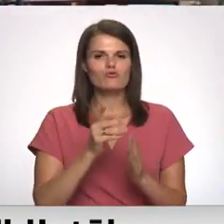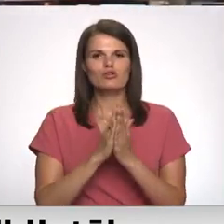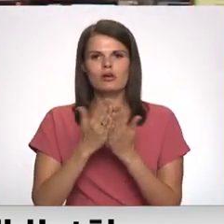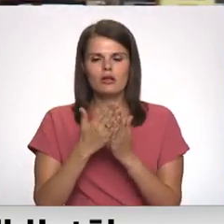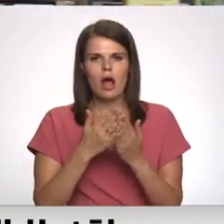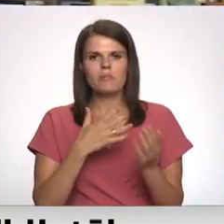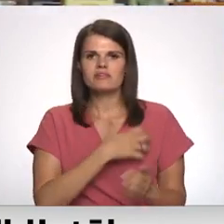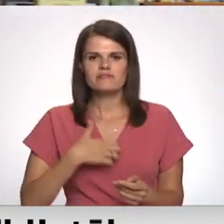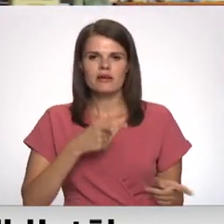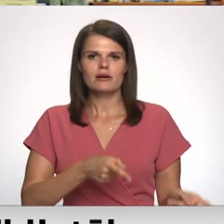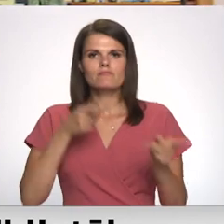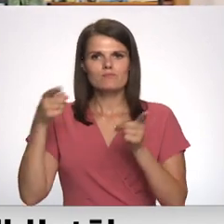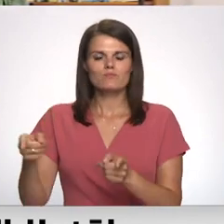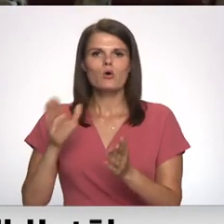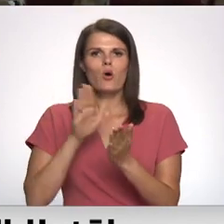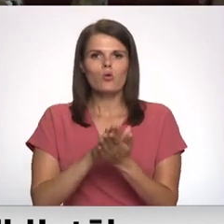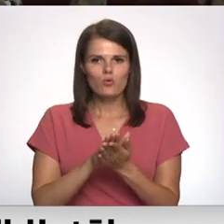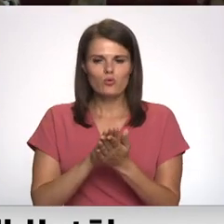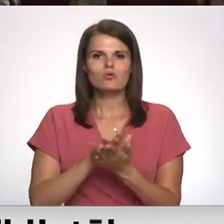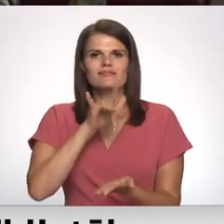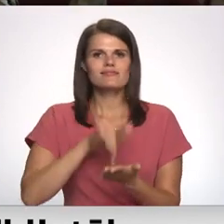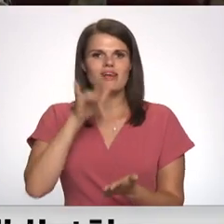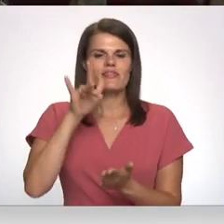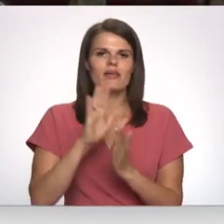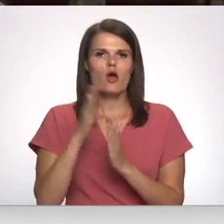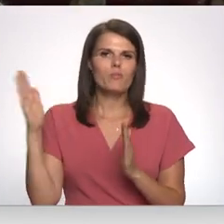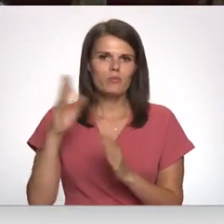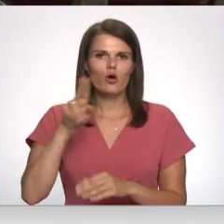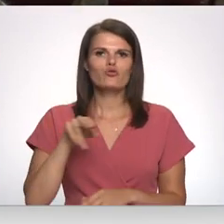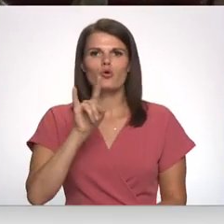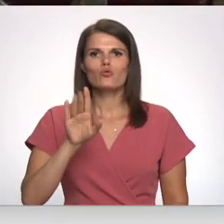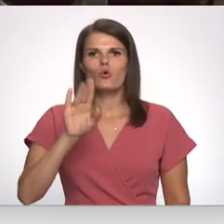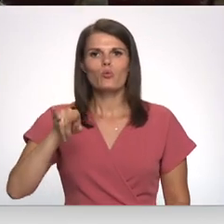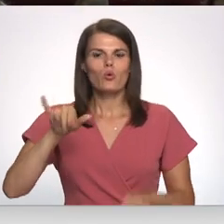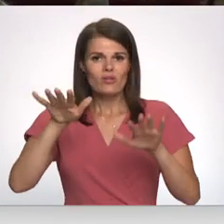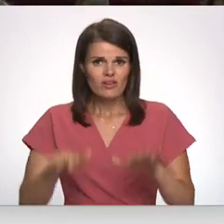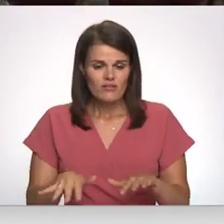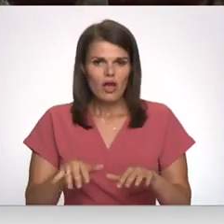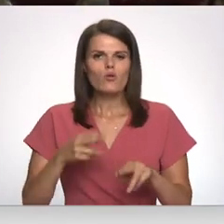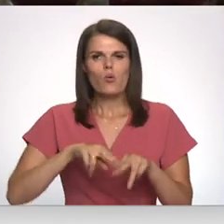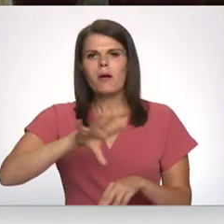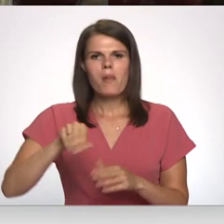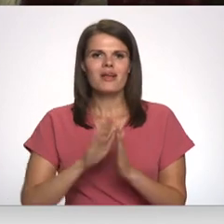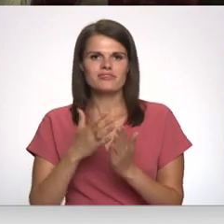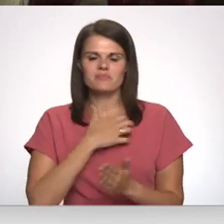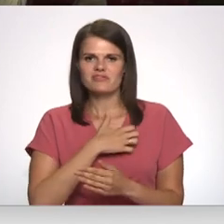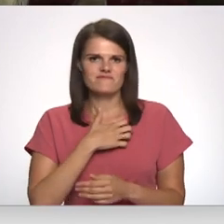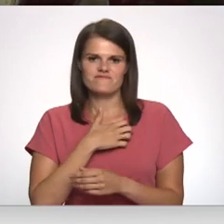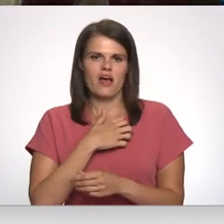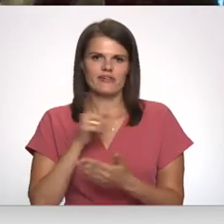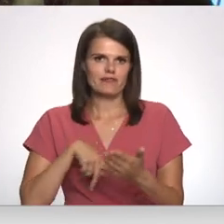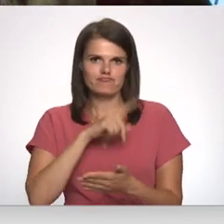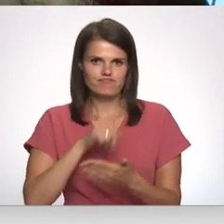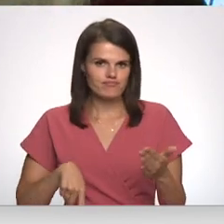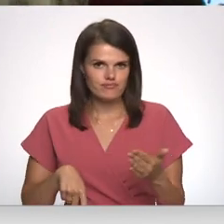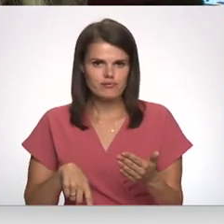Dubultos, taču daļa grāmata tiks utilizēta. Tas ir sirds darbs, ko tu nāc uz darbu kā uz svētkiem un satiecies ar saviem lasītājiem,